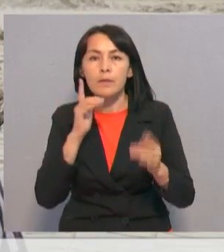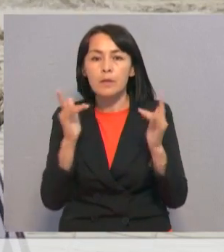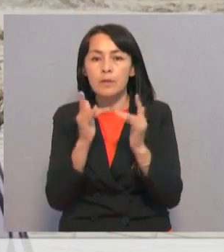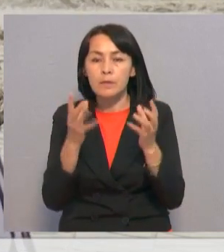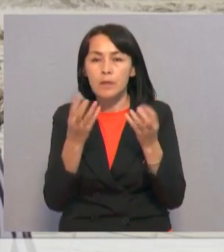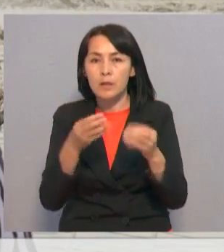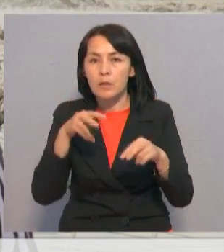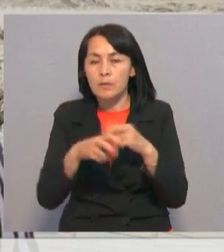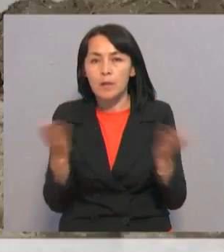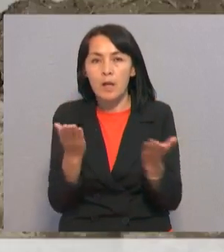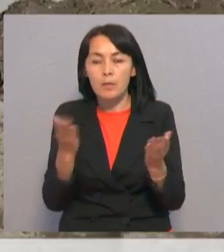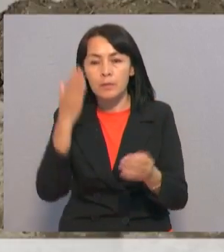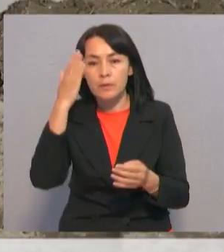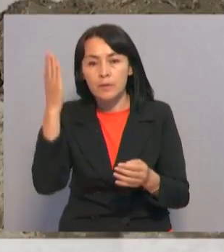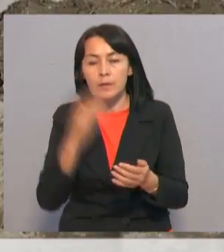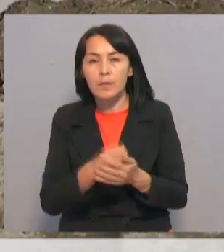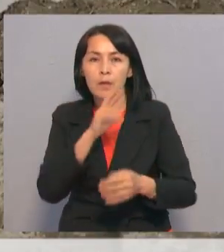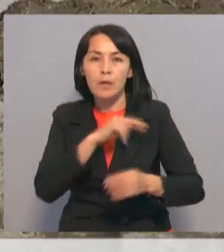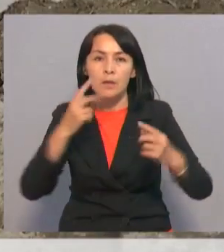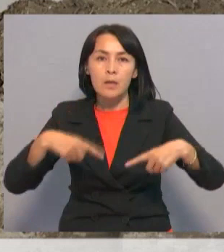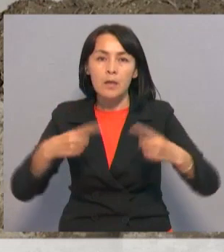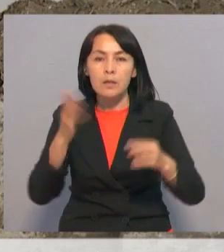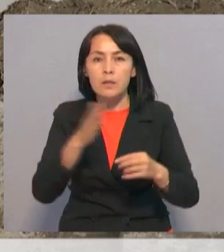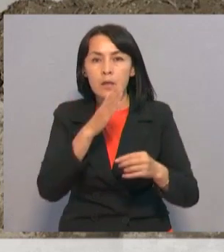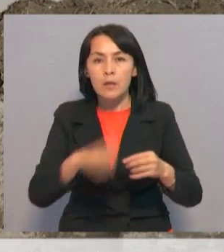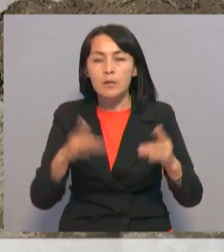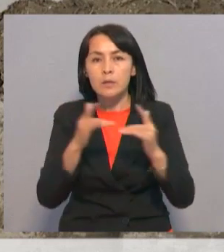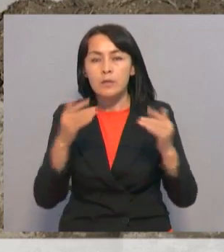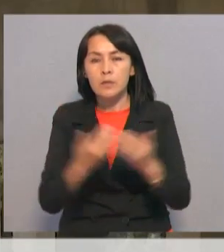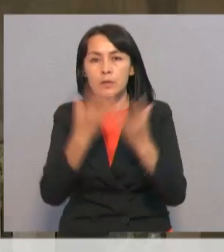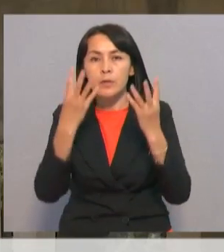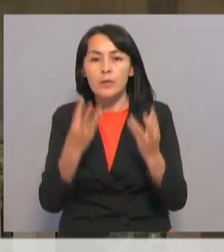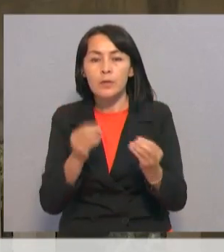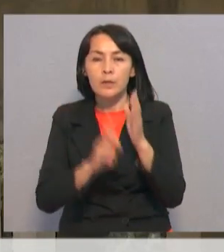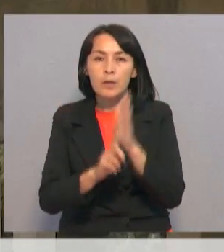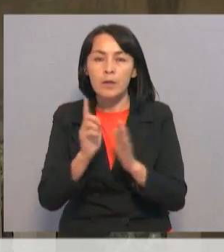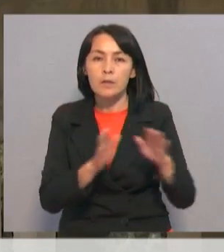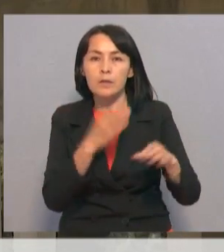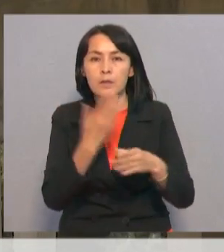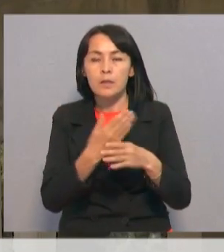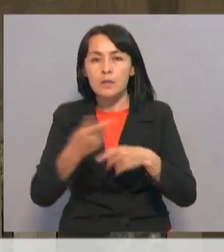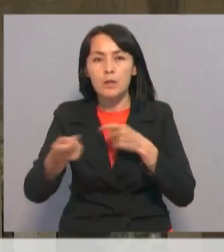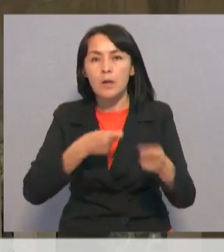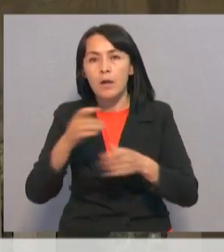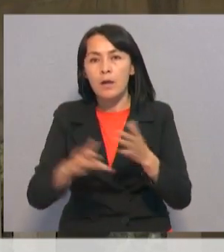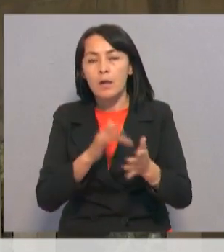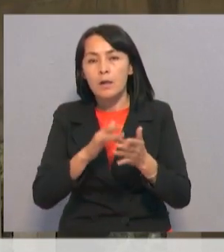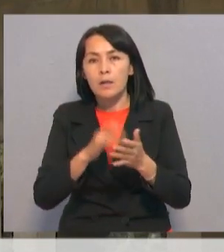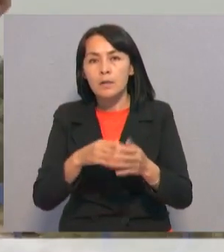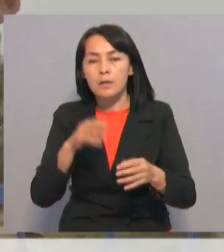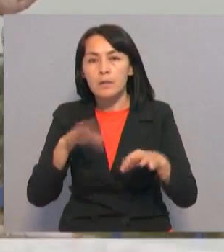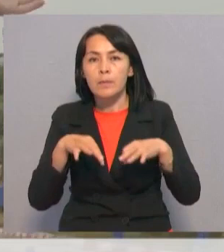также смоет, то как нам быть? Работы по восстановлению разрушенного моста начнутся уже сегодня, сообщил заместитель руководителя городского